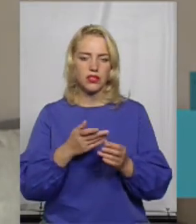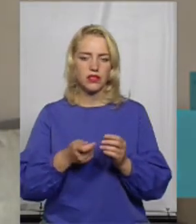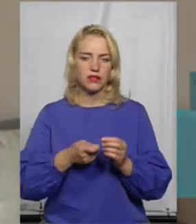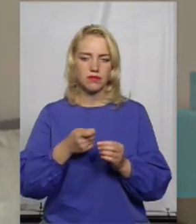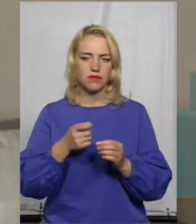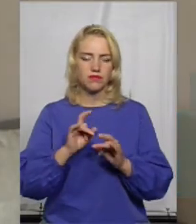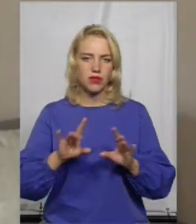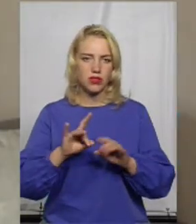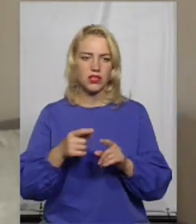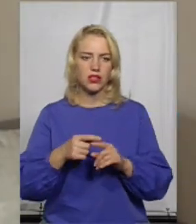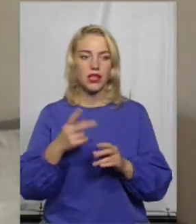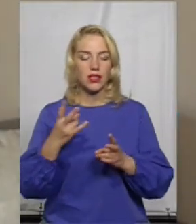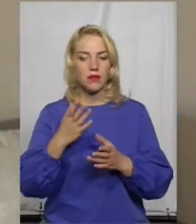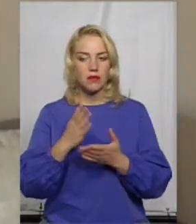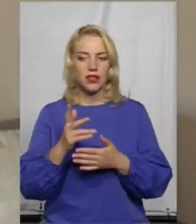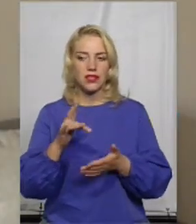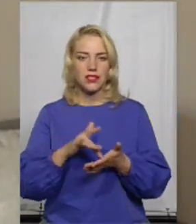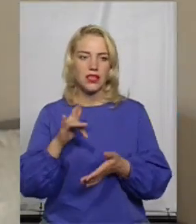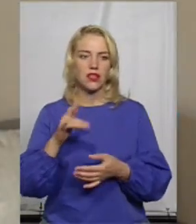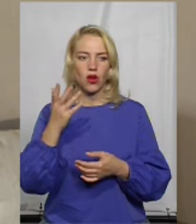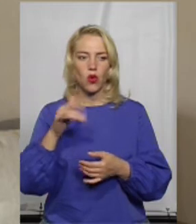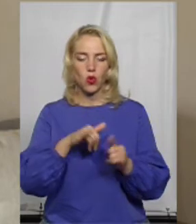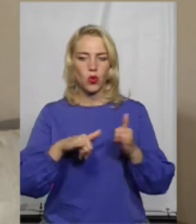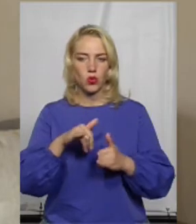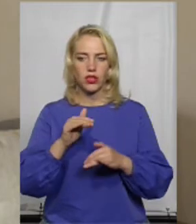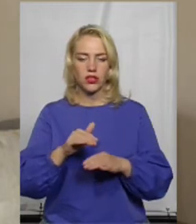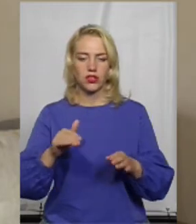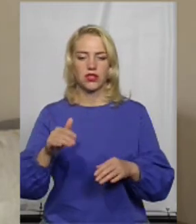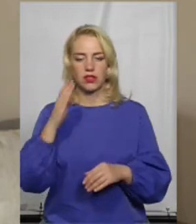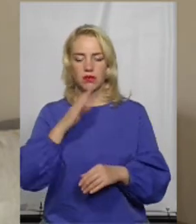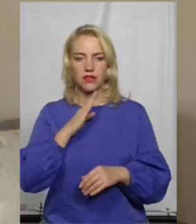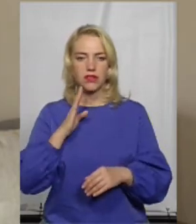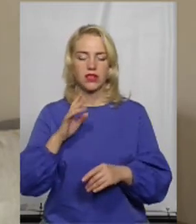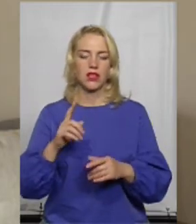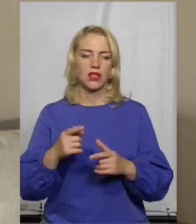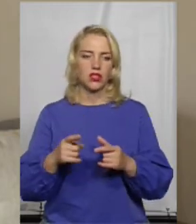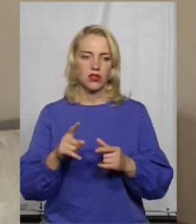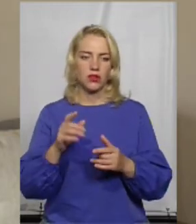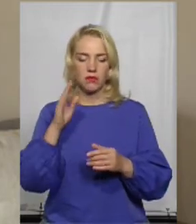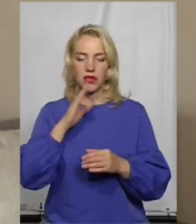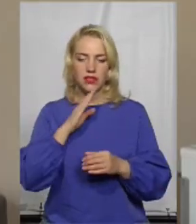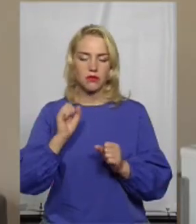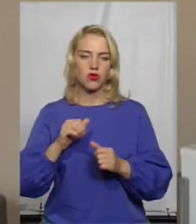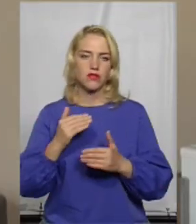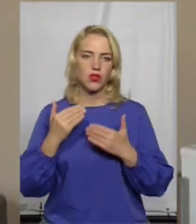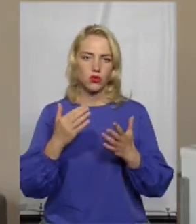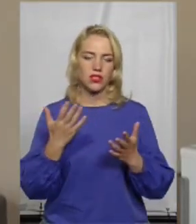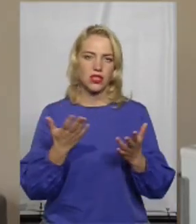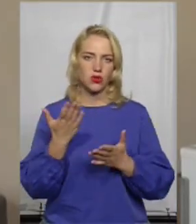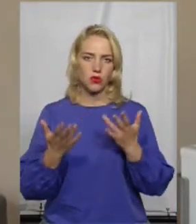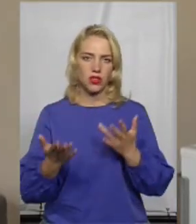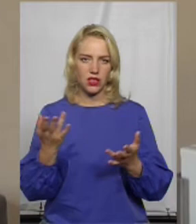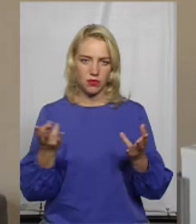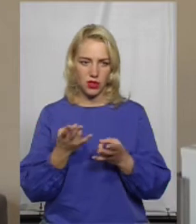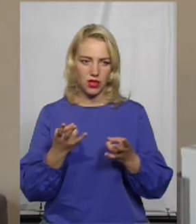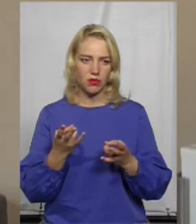мати центр, куди дітки і батьки, чи це жінка, чи це чоловік, можуть звернутися у разі допомоги. У нас планується